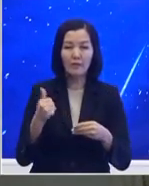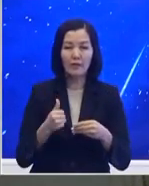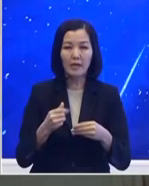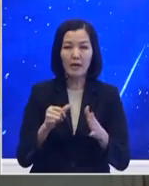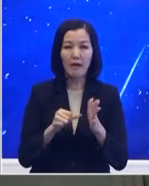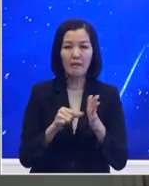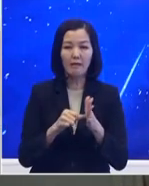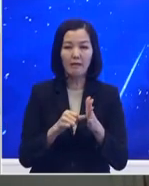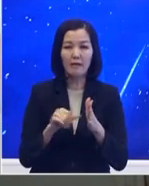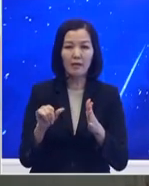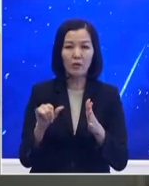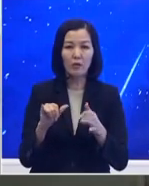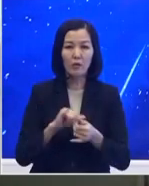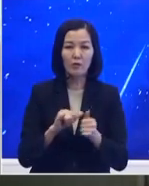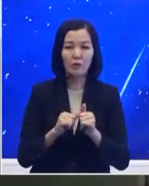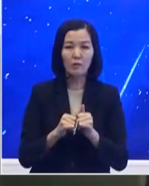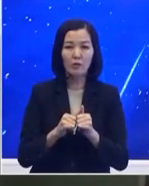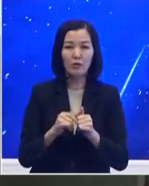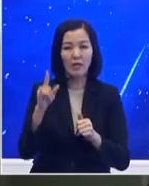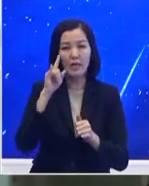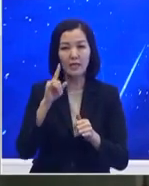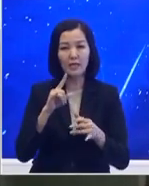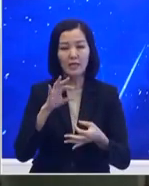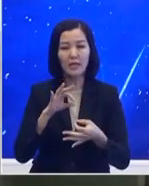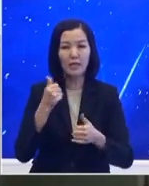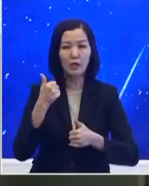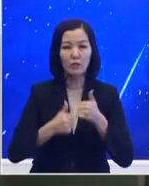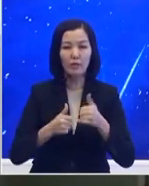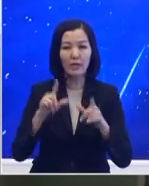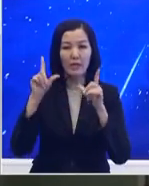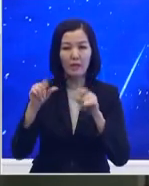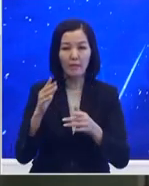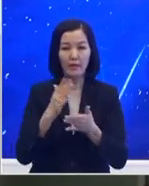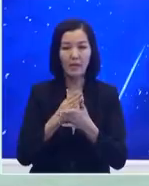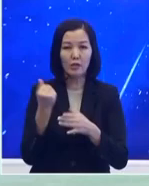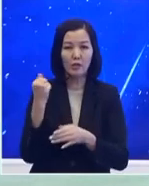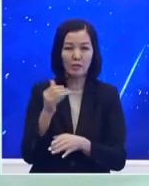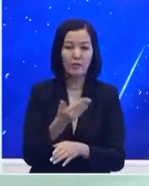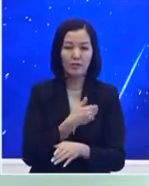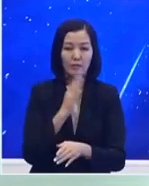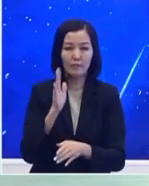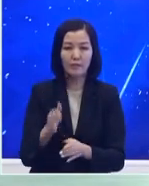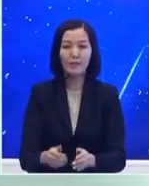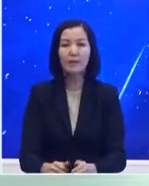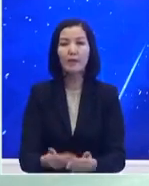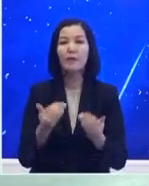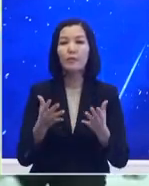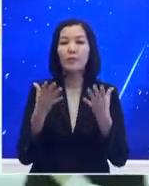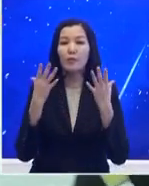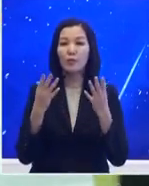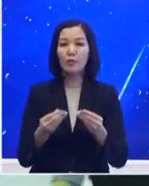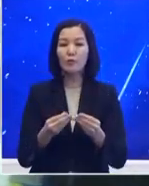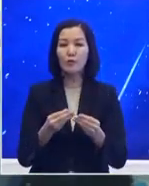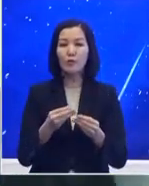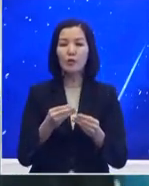баланы Өскеменде өтетін Қазақстан чемпионатына апарамыз. Командалық есепте жүлдегер атану жоспарда бар. Бүгінде кенжелеп қалған